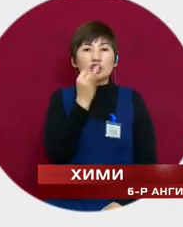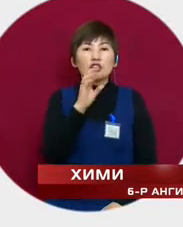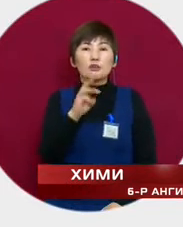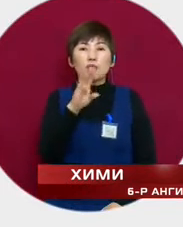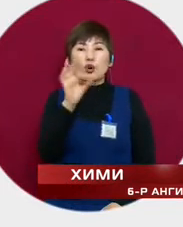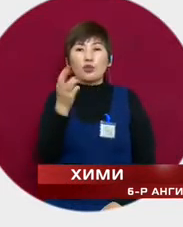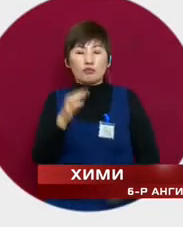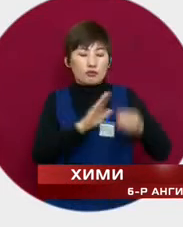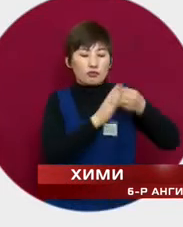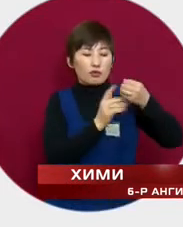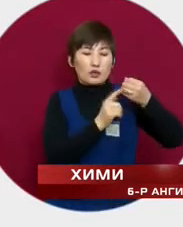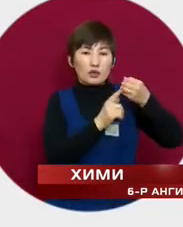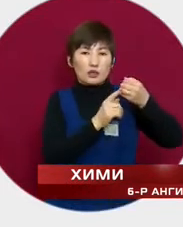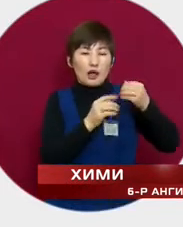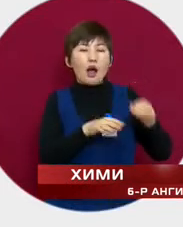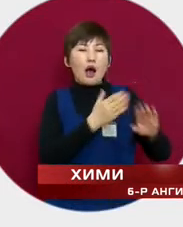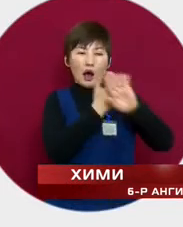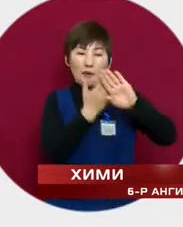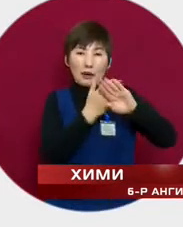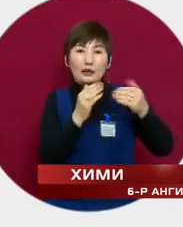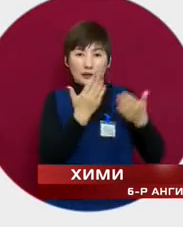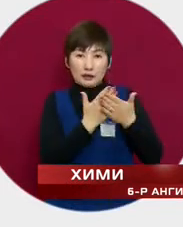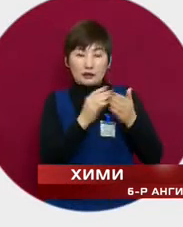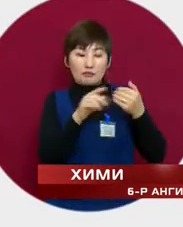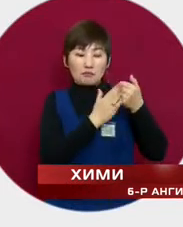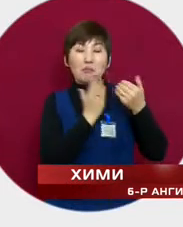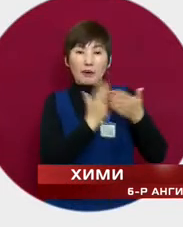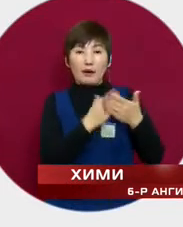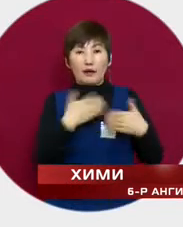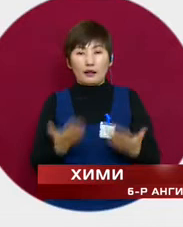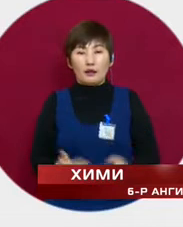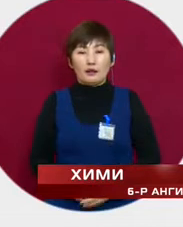химийн бодисын шавшган дээр аюулгүй ажиллагааны тэмдэг тавьсан байдаг.